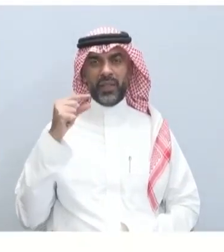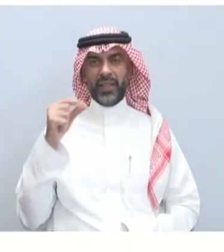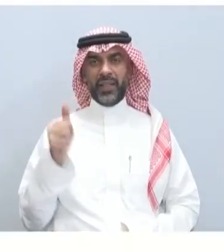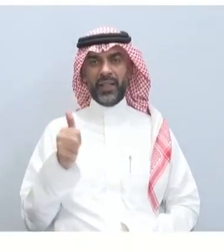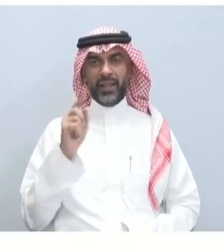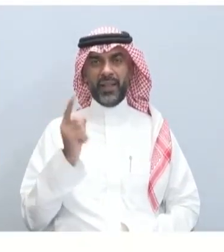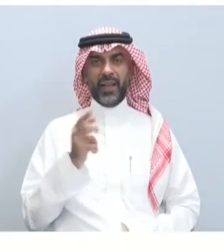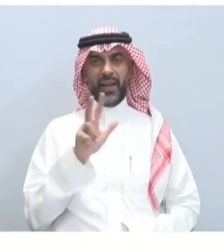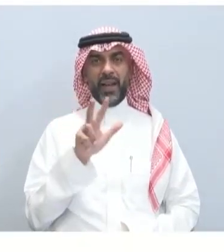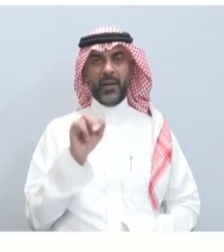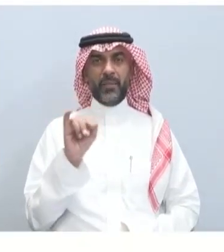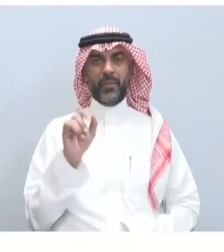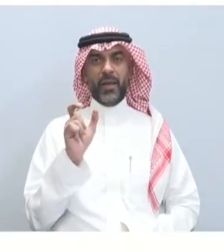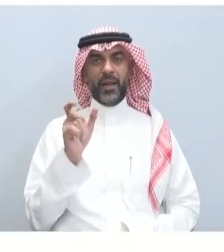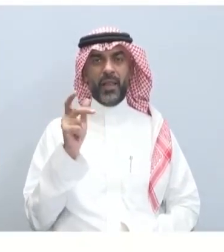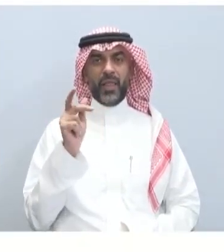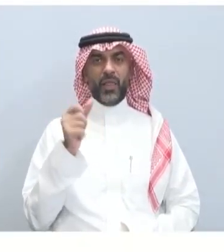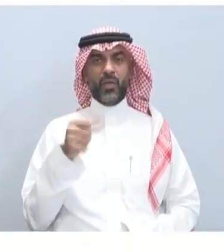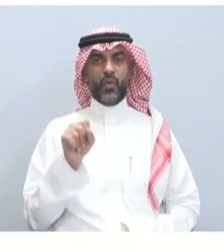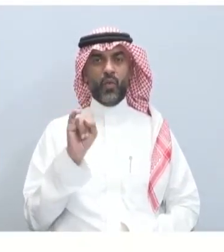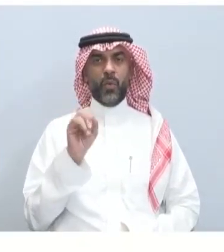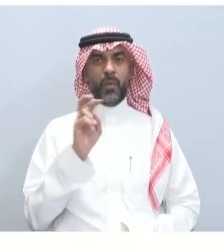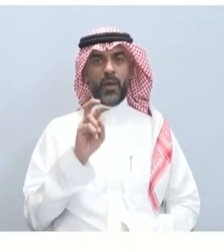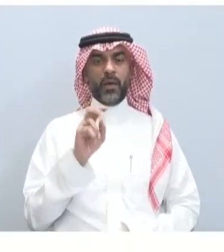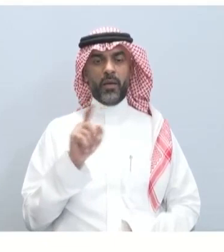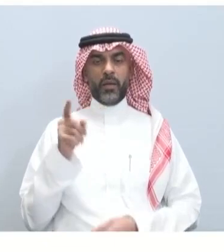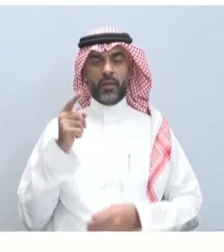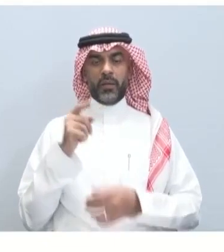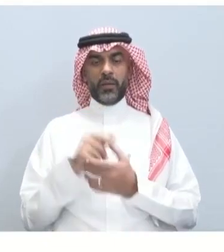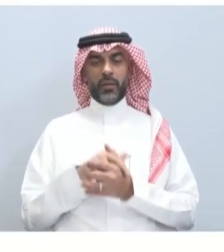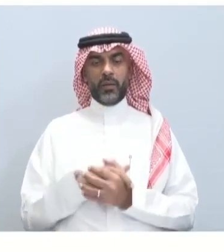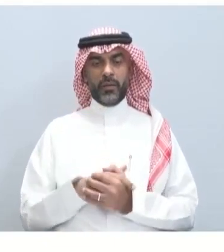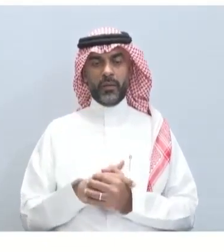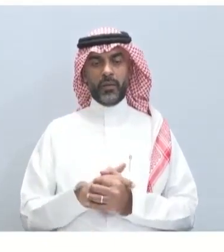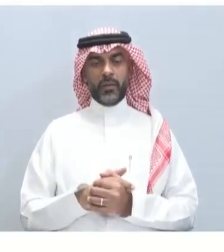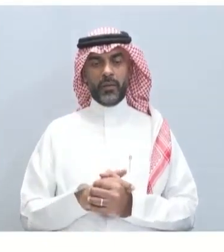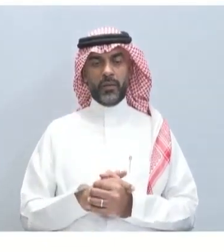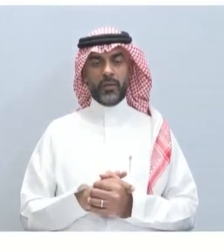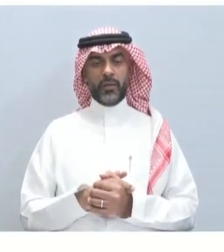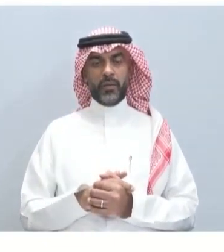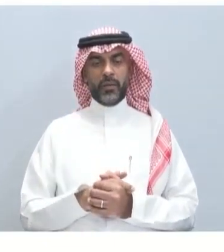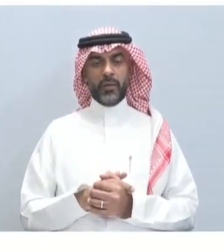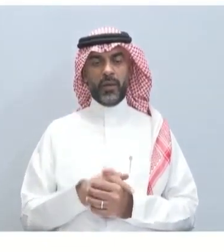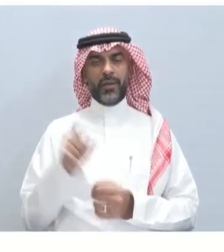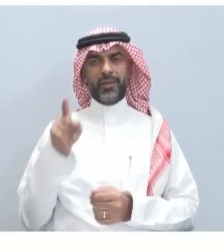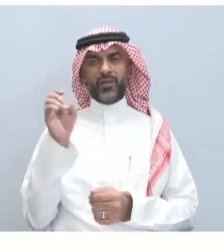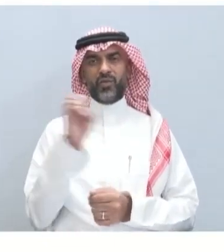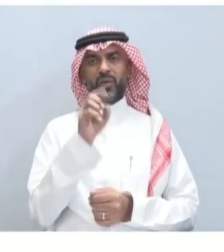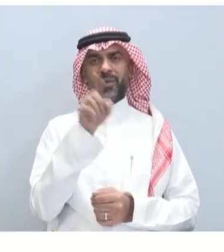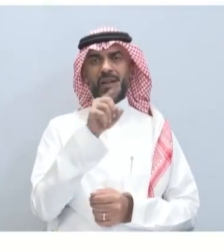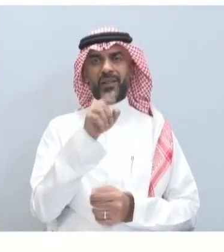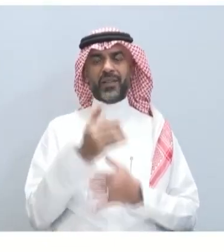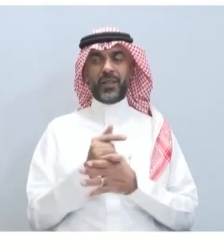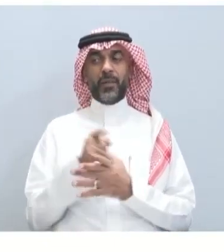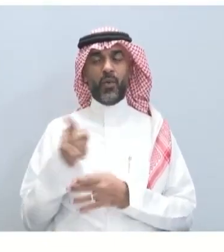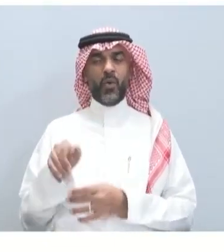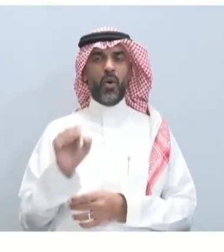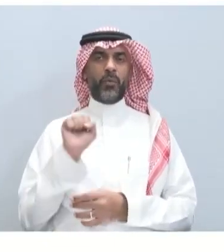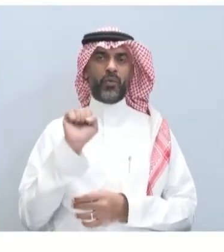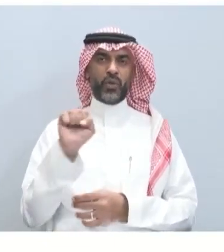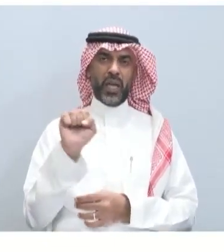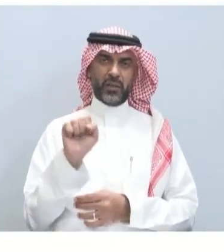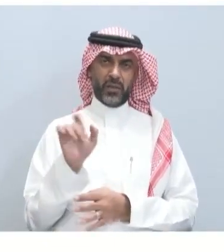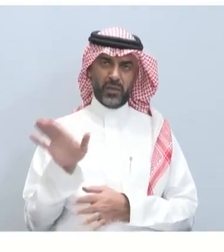تعد هي من قواعد معلومات عامه ممتاز هي من القواعد المعلومات المتخصصه اذا الاجابه هنا خاطئه